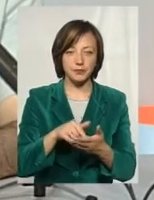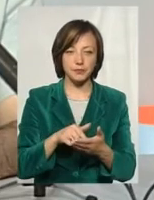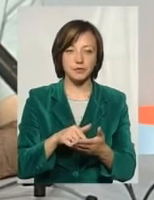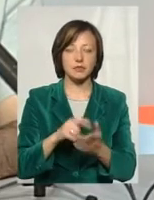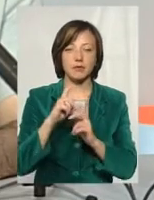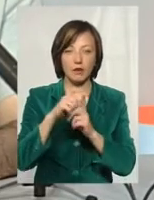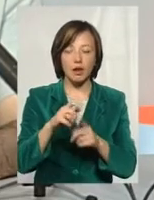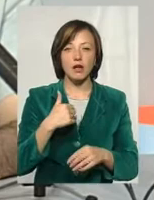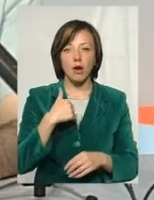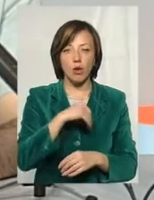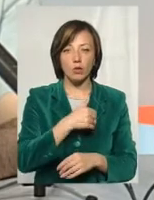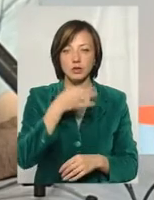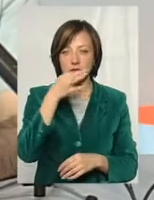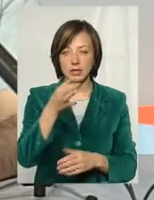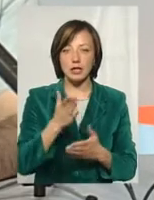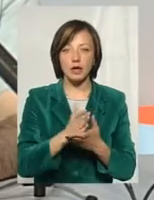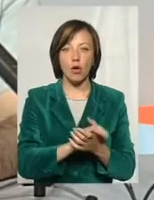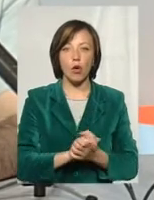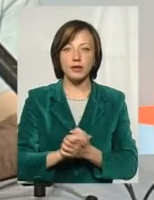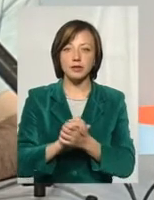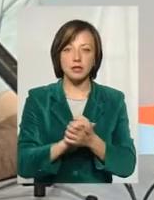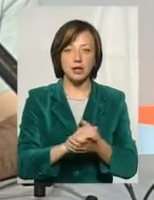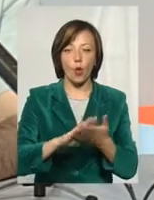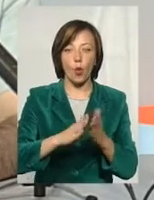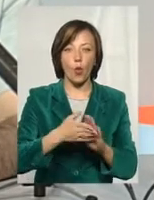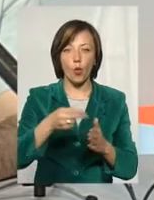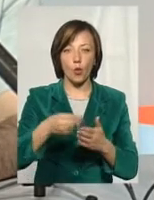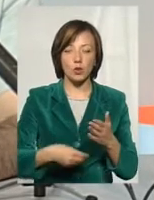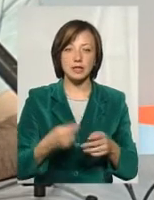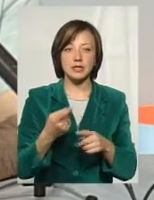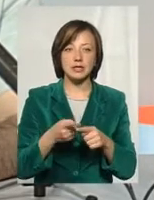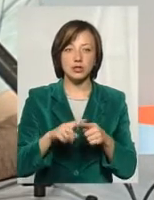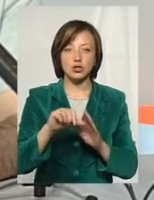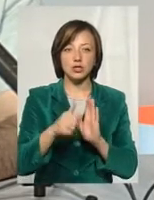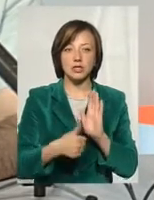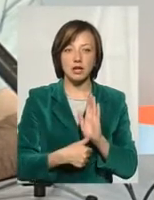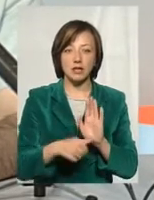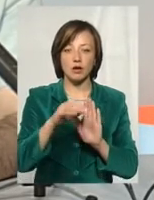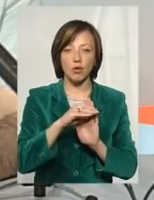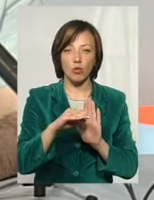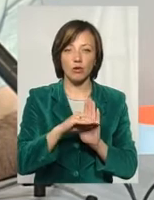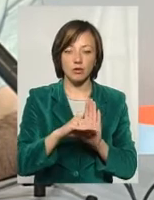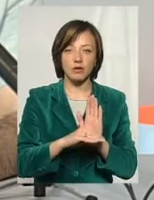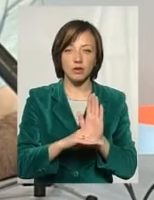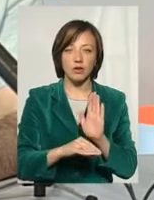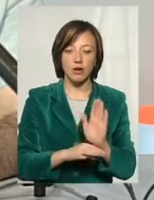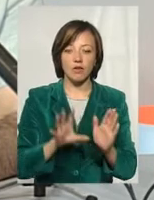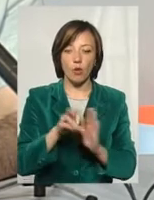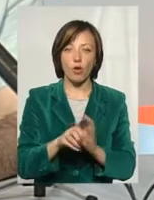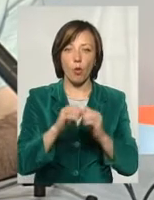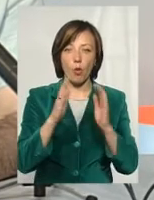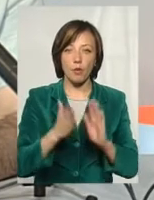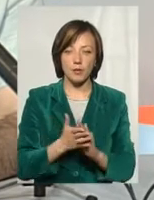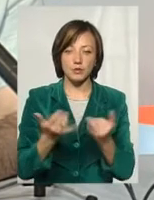таки, є коаліційна угода, є 16 кроків. Ці 16 кроків входять весь цей комплекс, про який ми зараз з